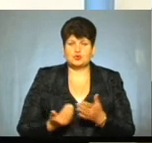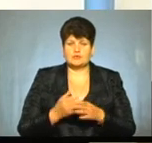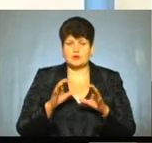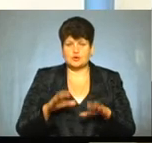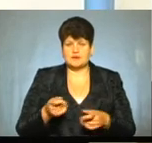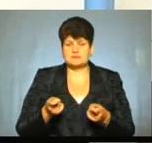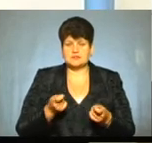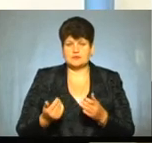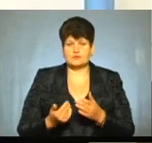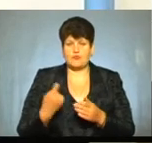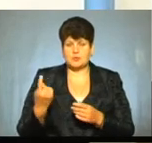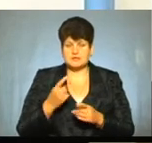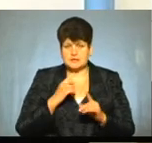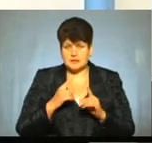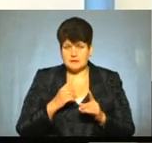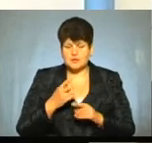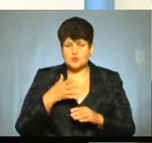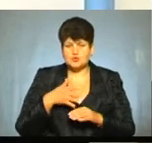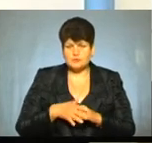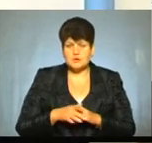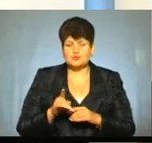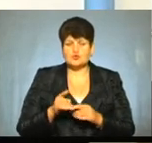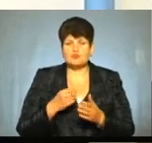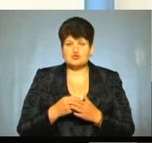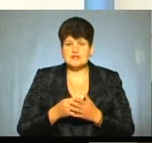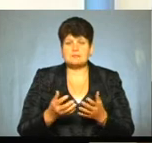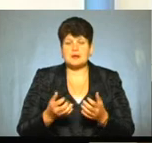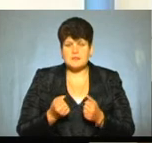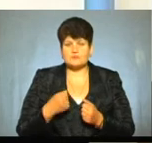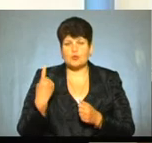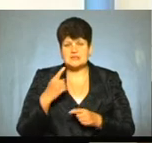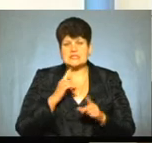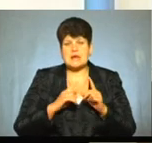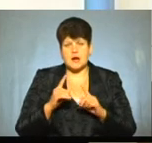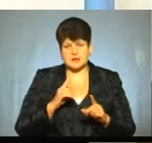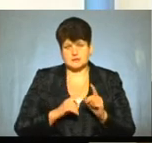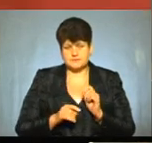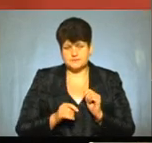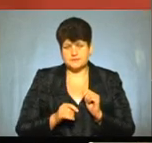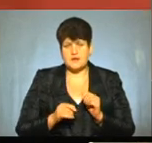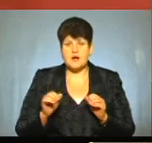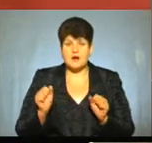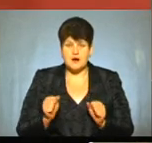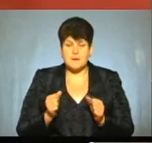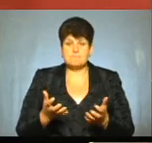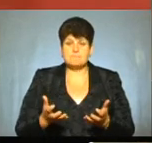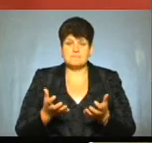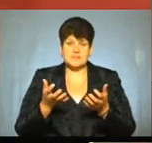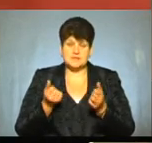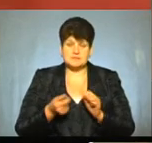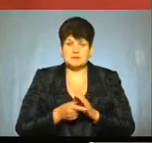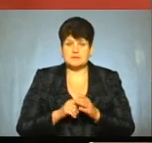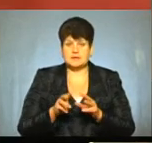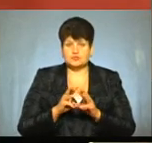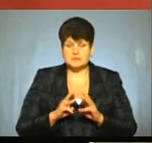голова адміністрації в обласній раді, оскільки ми розуміємо, що бюджет все ж таки приймається в обласній раді. А безпосередня підтримка,